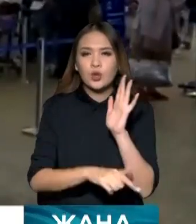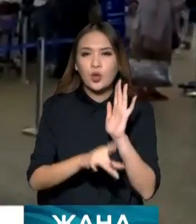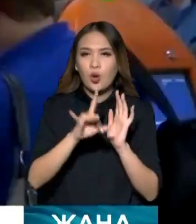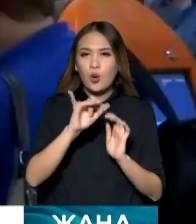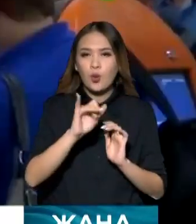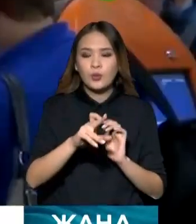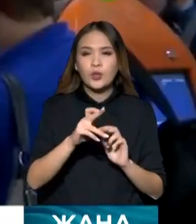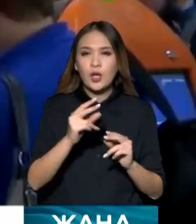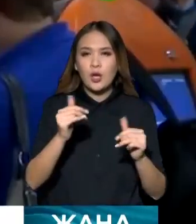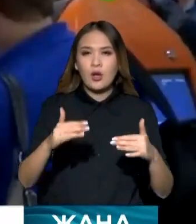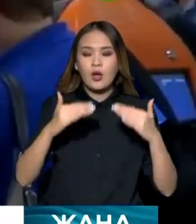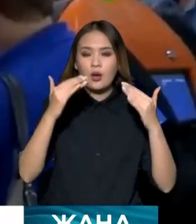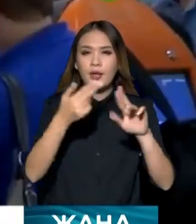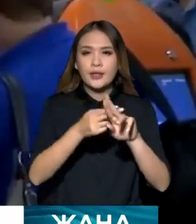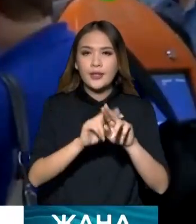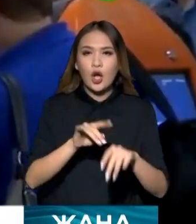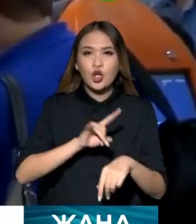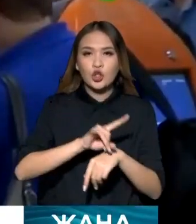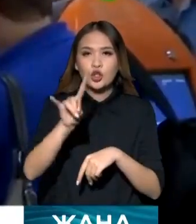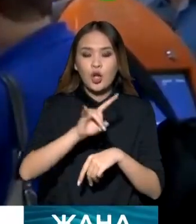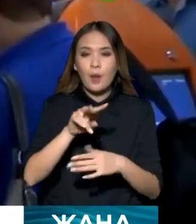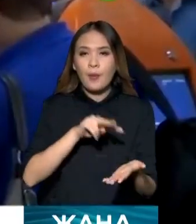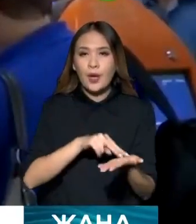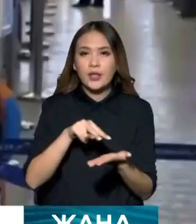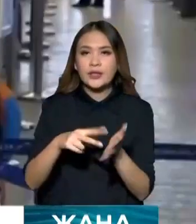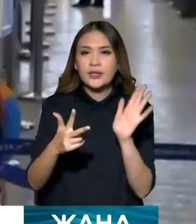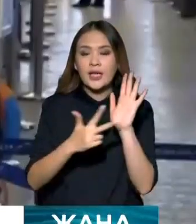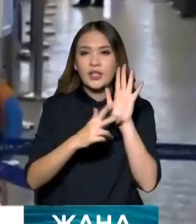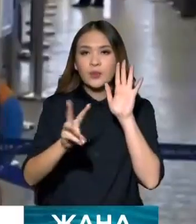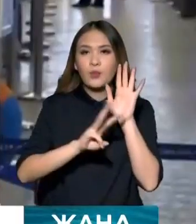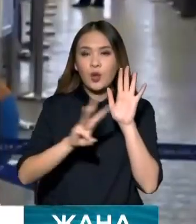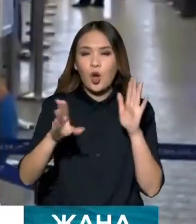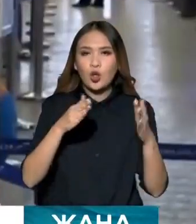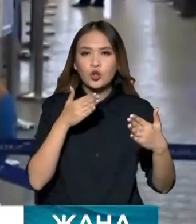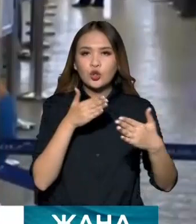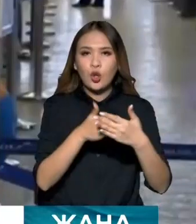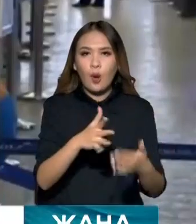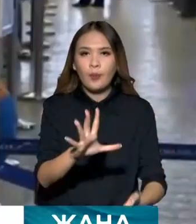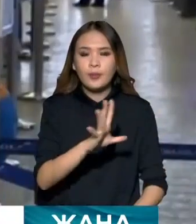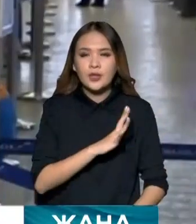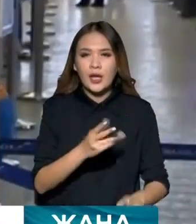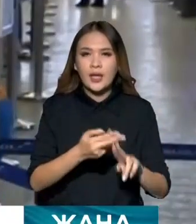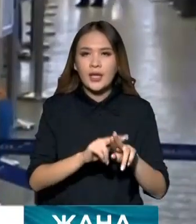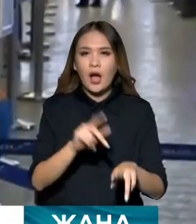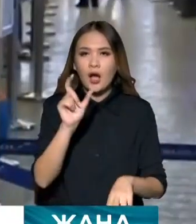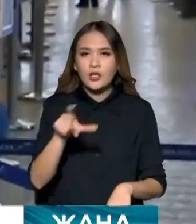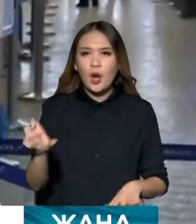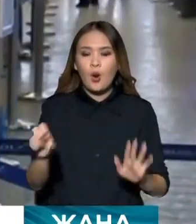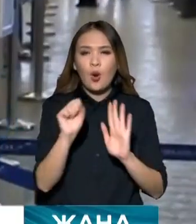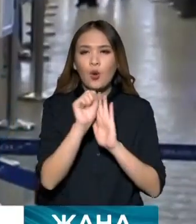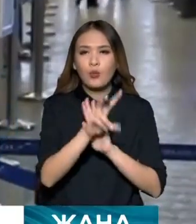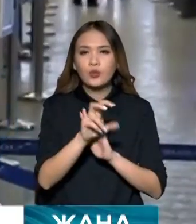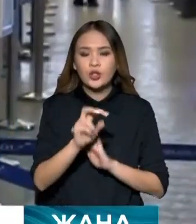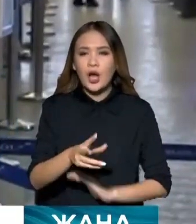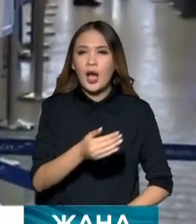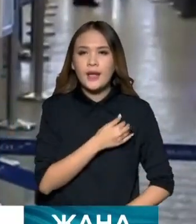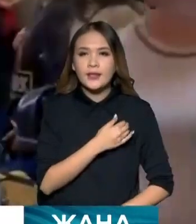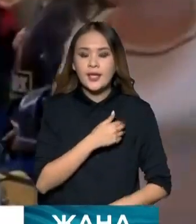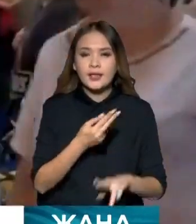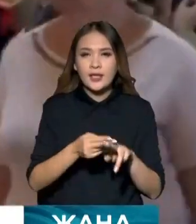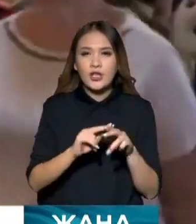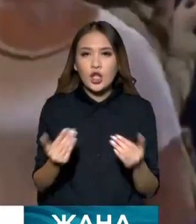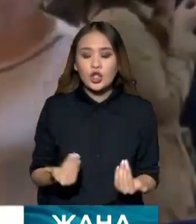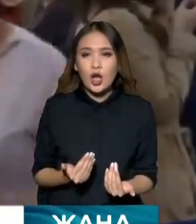Алматыға үшінші ел арқылы жету үшін ұшақ билетінің бағасы 8 миллион теңгеге дейін барған. Шамасы келгендер бас сауғалап қашу қамын жасап жатыр. Тұрғындар